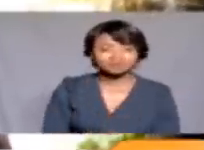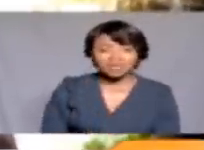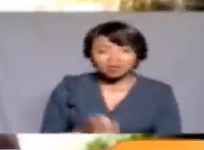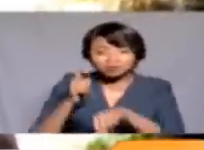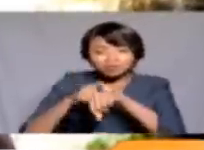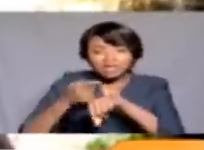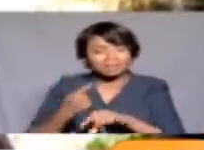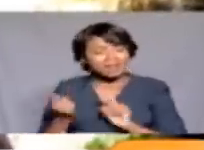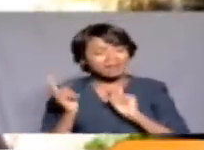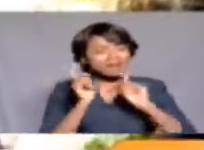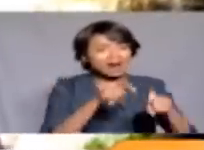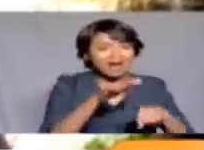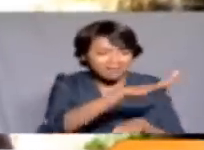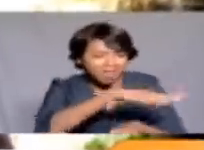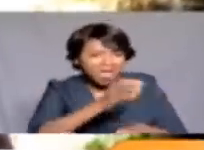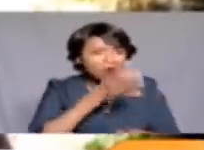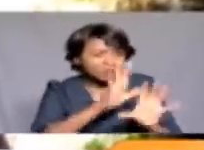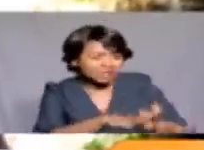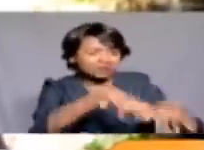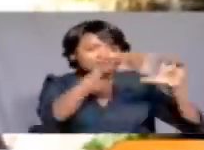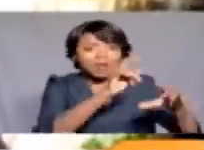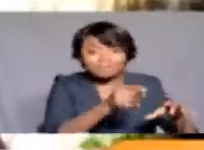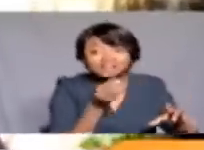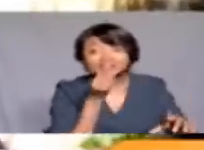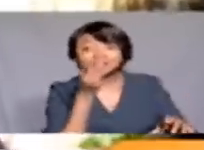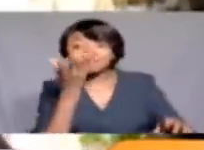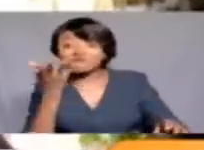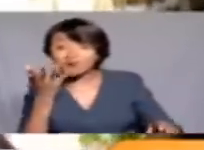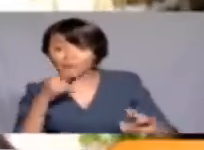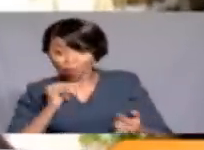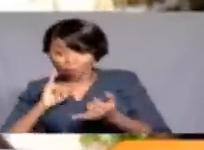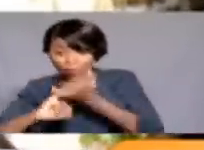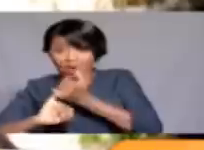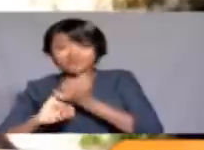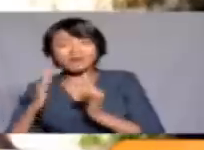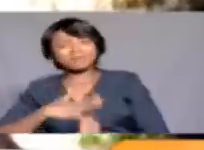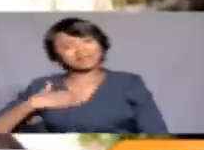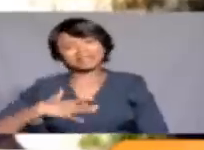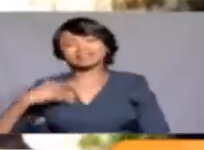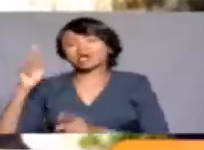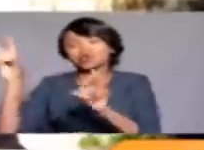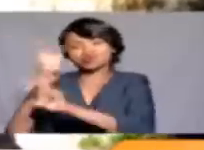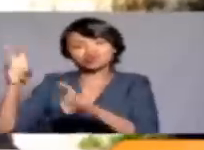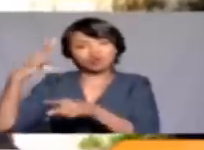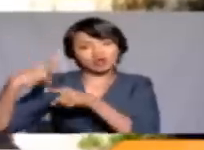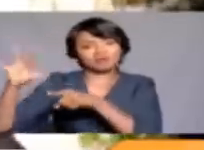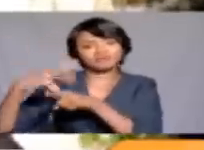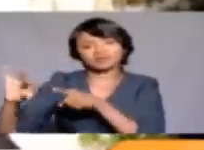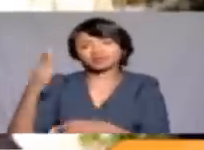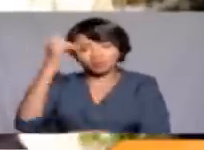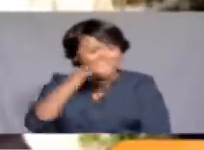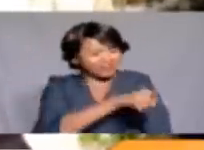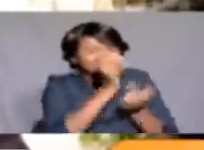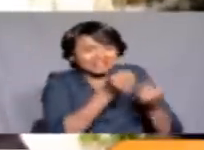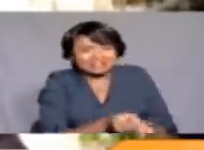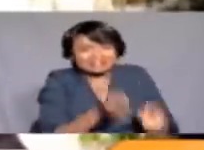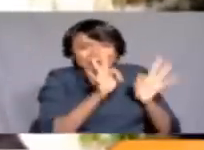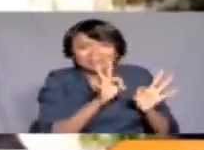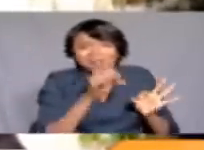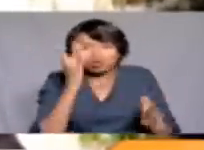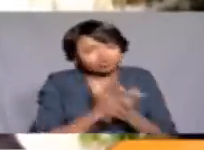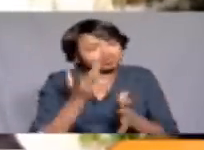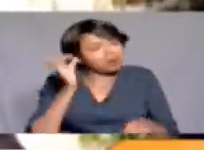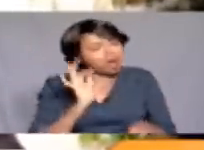barini, lazima nimwambie mama tafuta mboga ya majani kwa sababu hakuna chochote. Tumeathirika kweli.